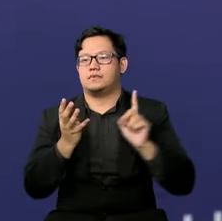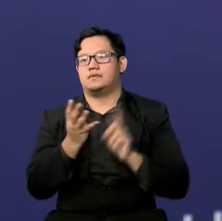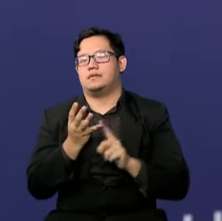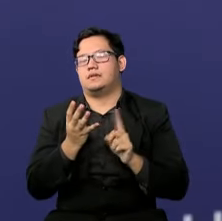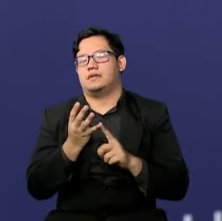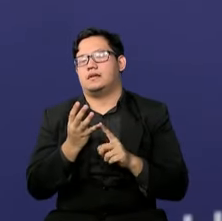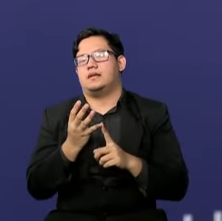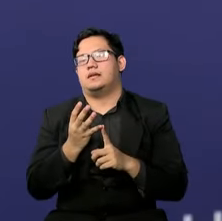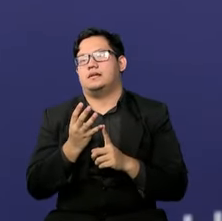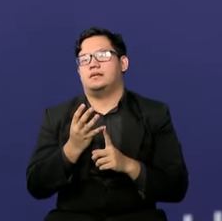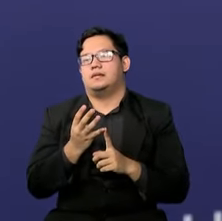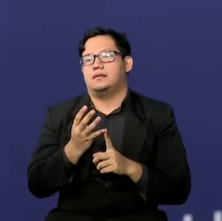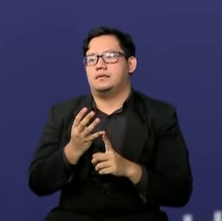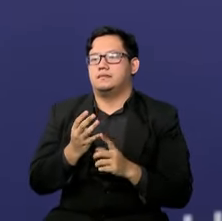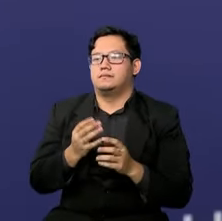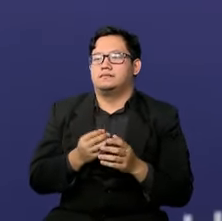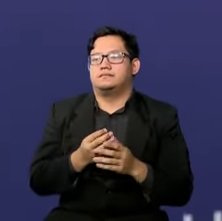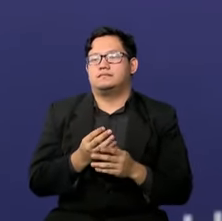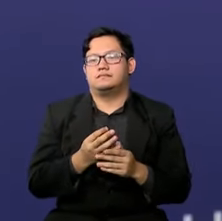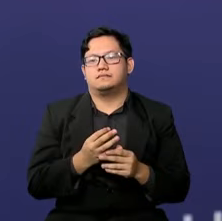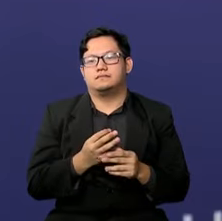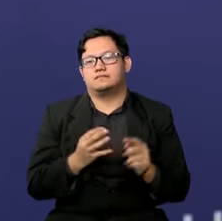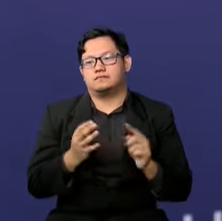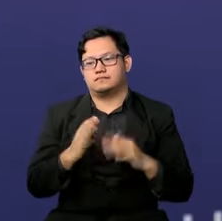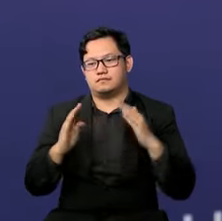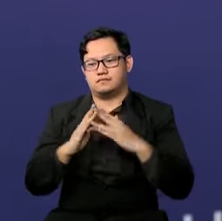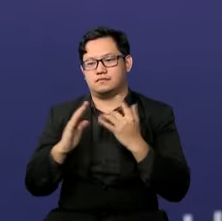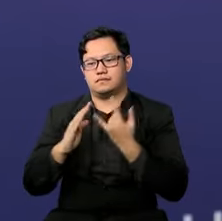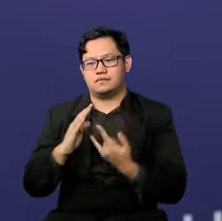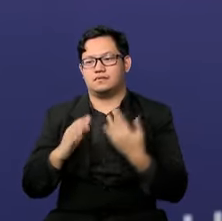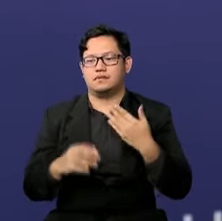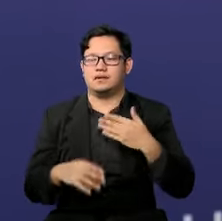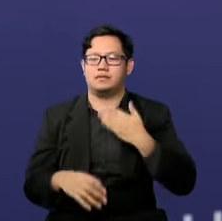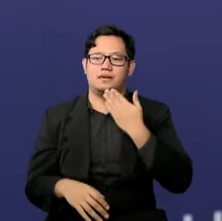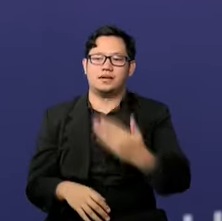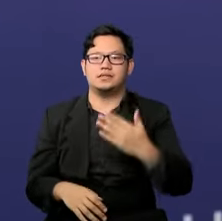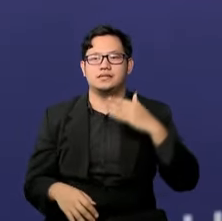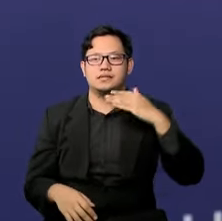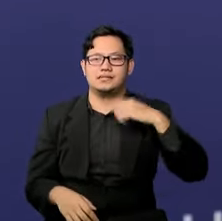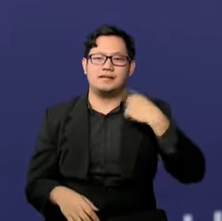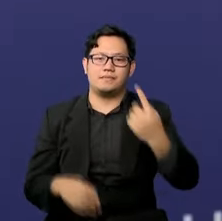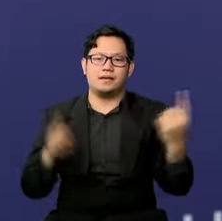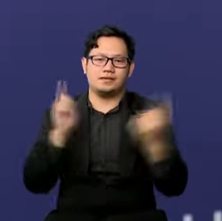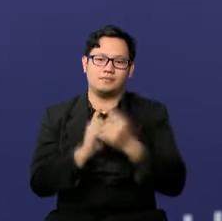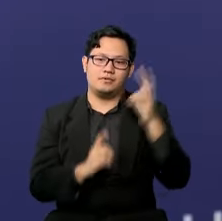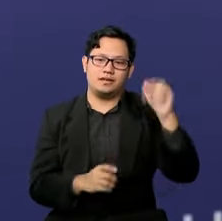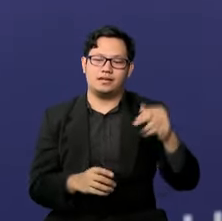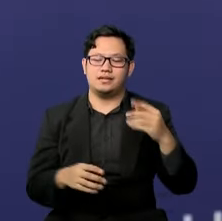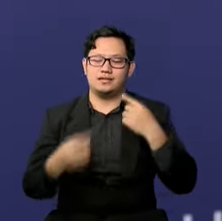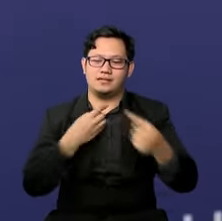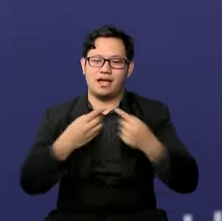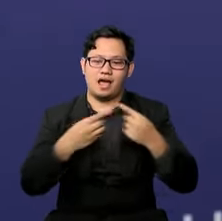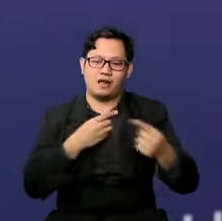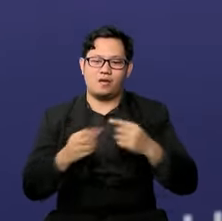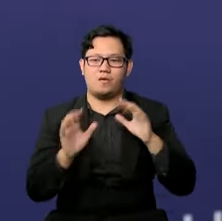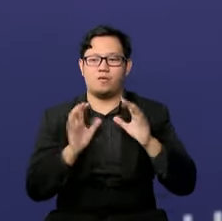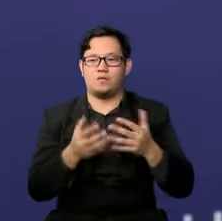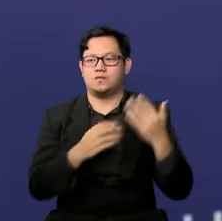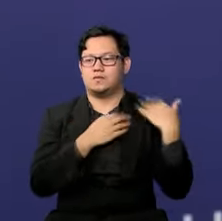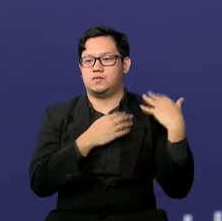Cuci tangan pakai sabun sering-sering ya terima kasih banyak sampai jumpa lagi tentunya di dialog gugus tugas berikutnya